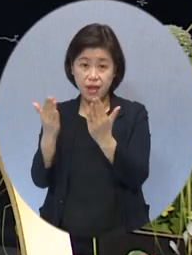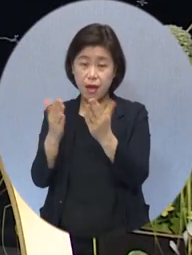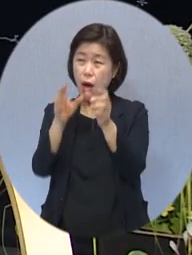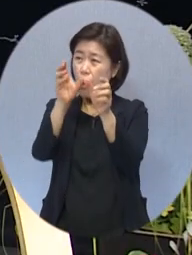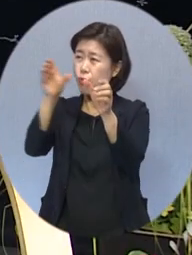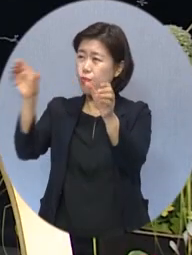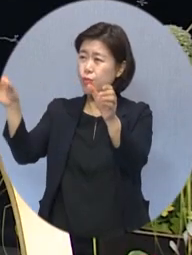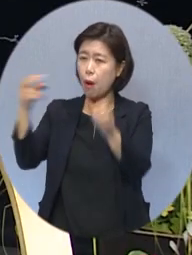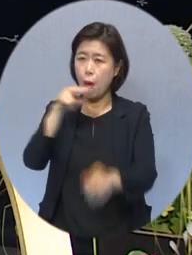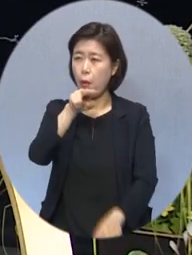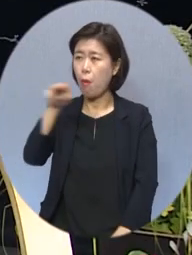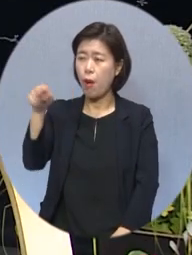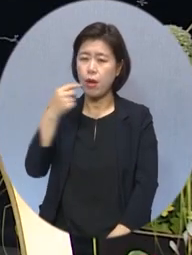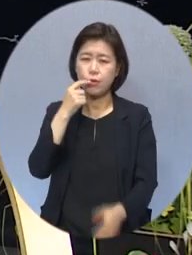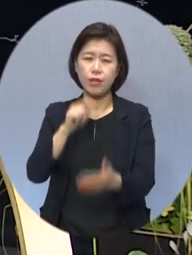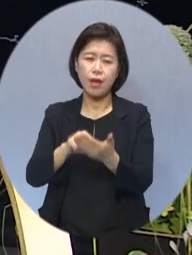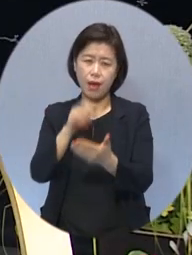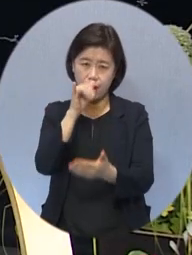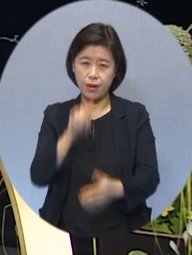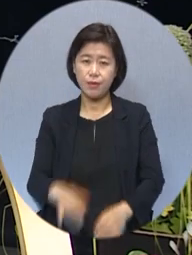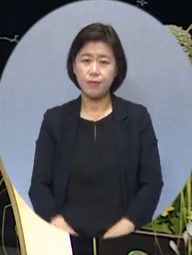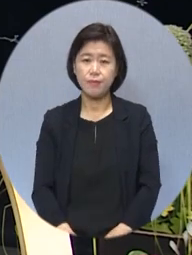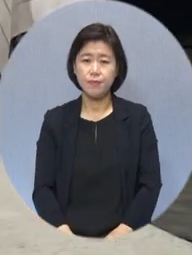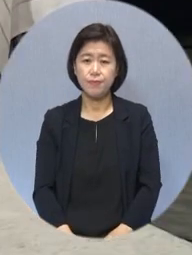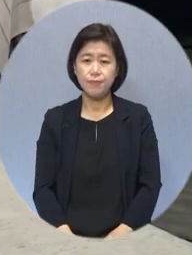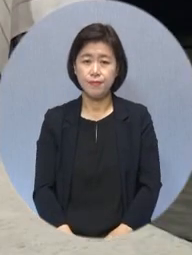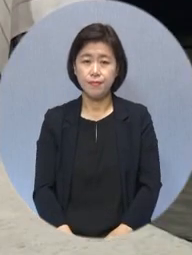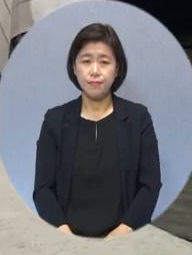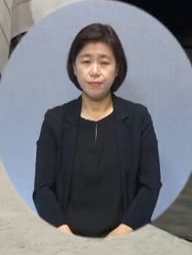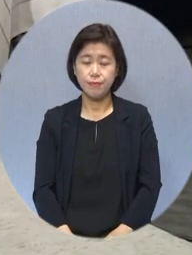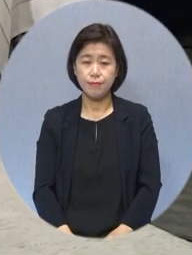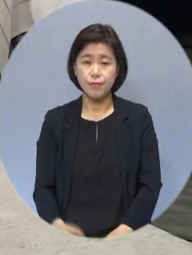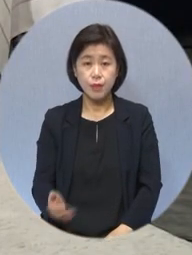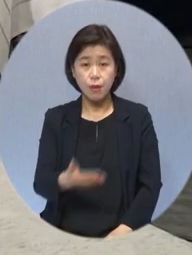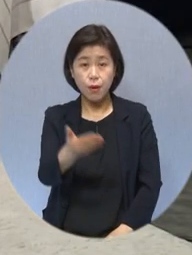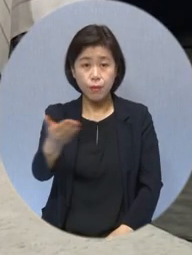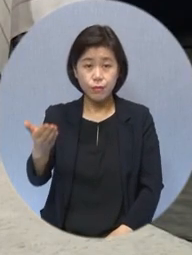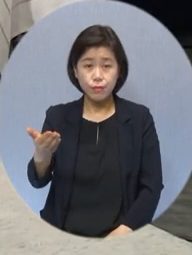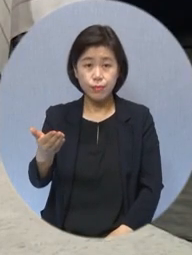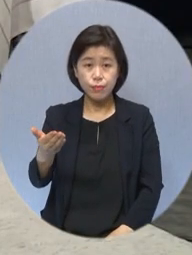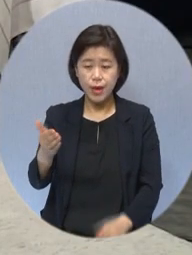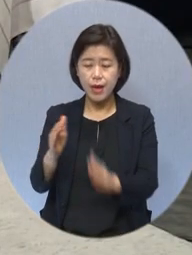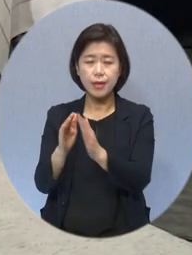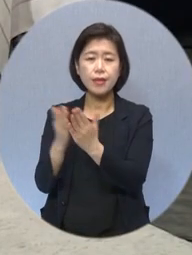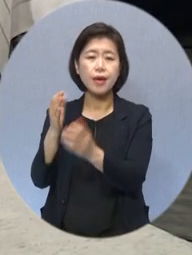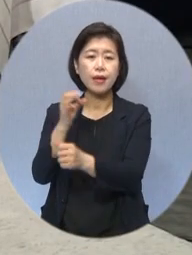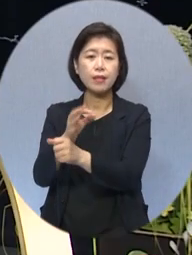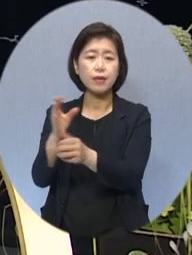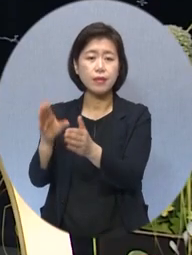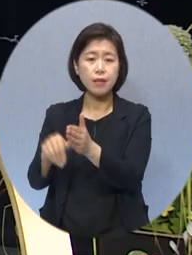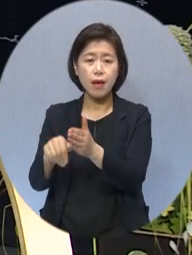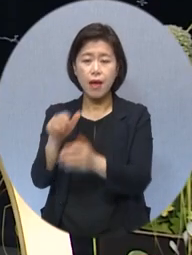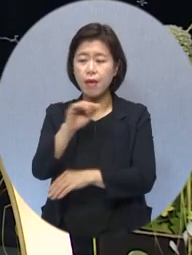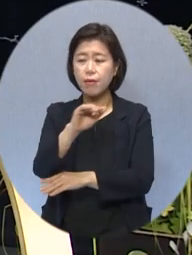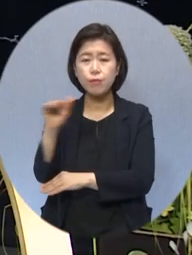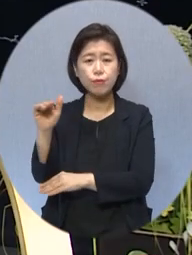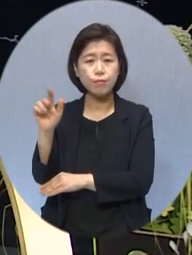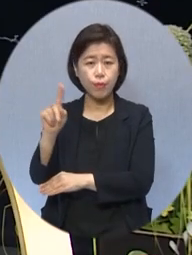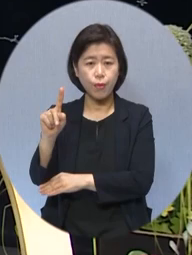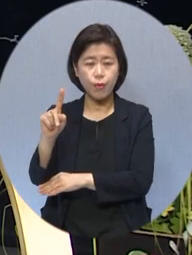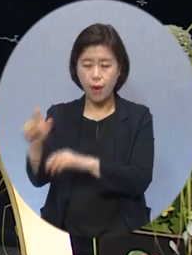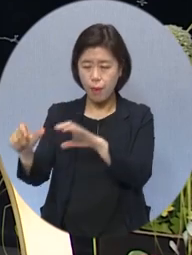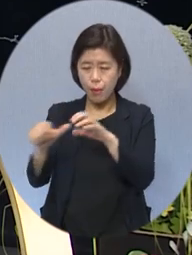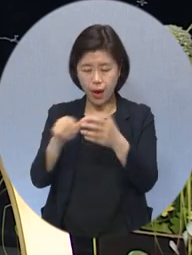10종 넘게 진열되어 있는 경우도 목격했습니다. 시청자 여러분은 어떤 기준으로 시집을 고르고 읽고